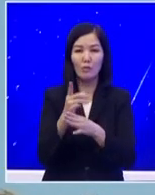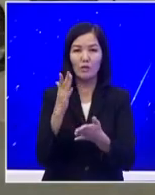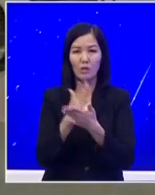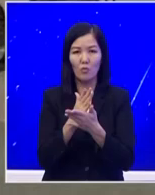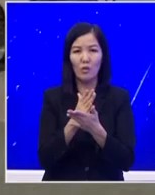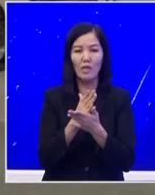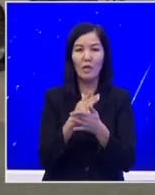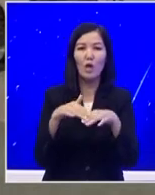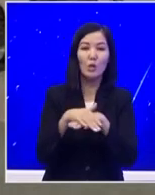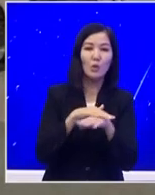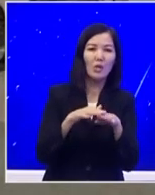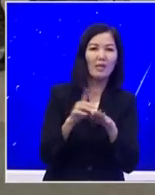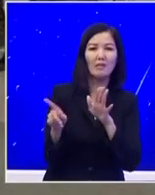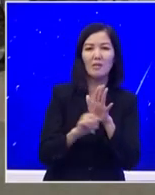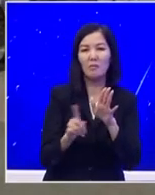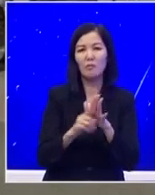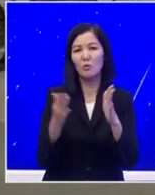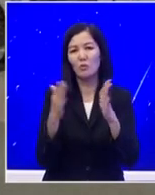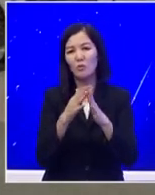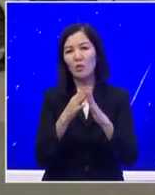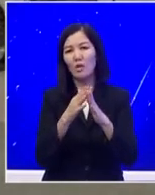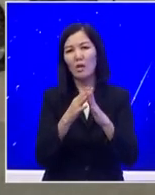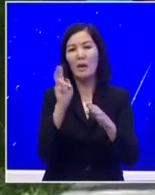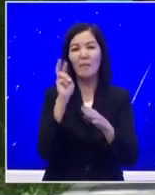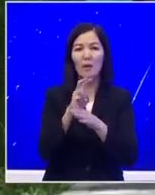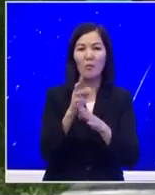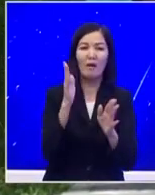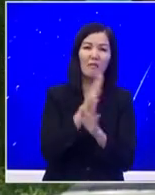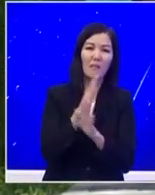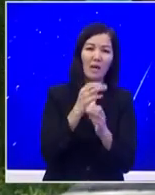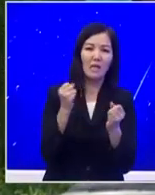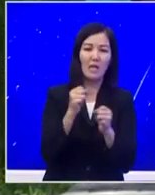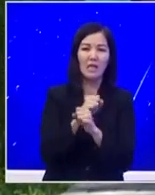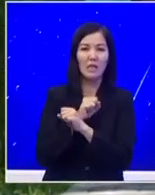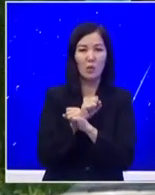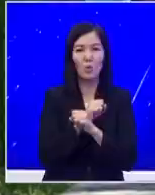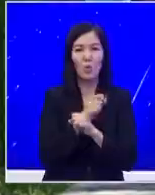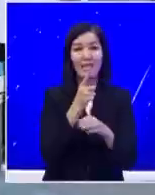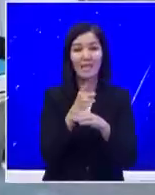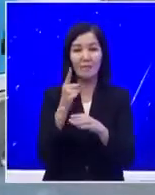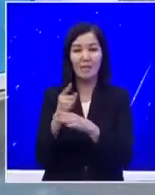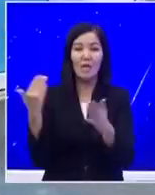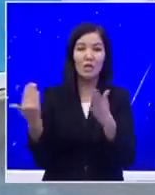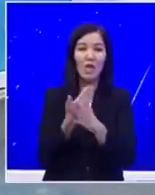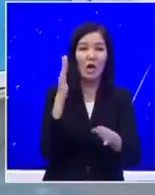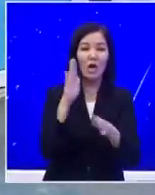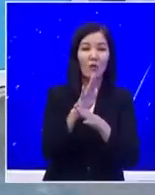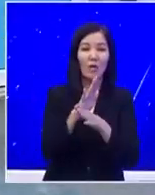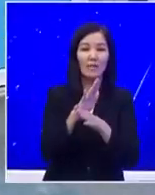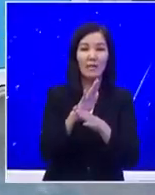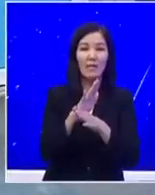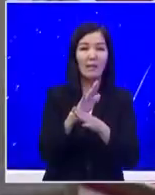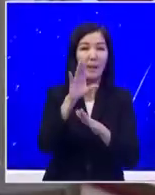мүлде шектеу қойылады. Тұрғындарға себепсіз үйден шығуға, табиғатта тынығуға тыйым салынған. Жаңа қаулыға сәйкес тәртіп